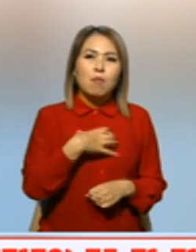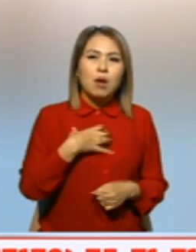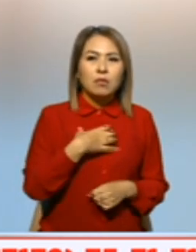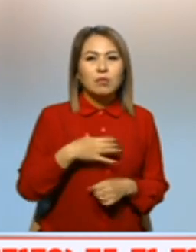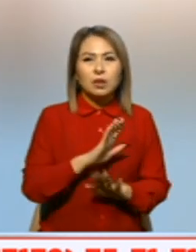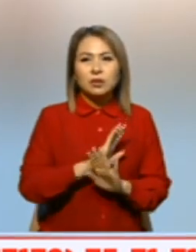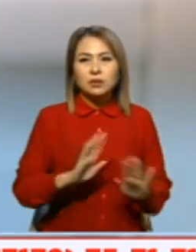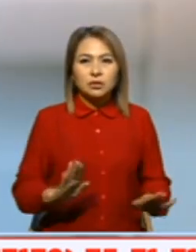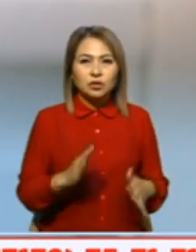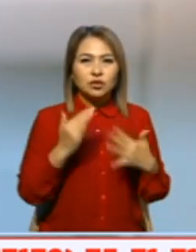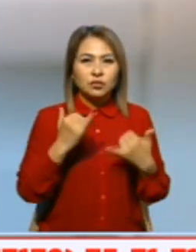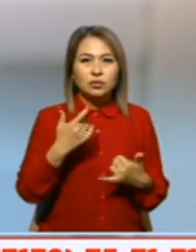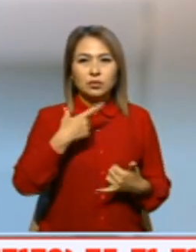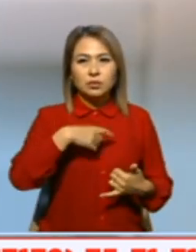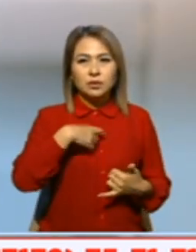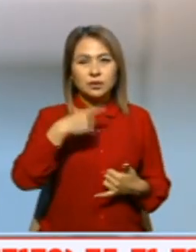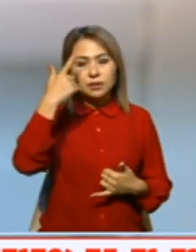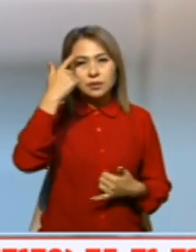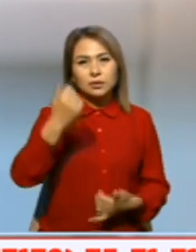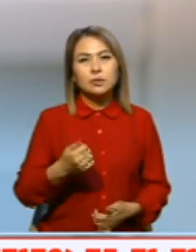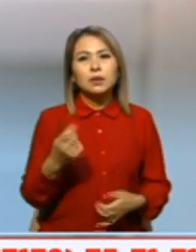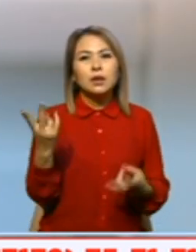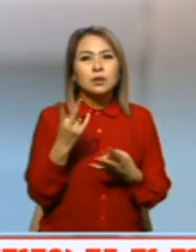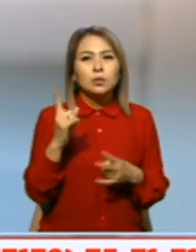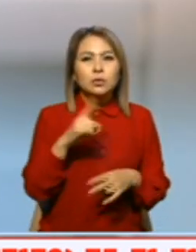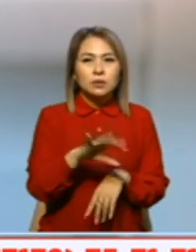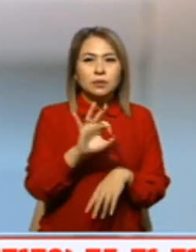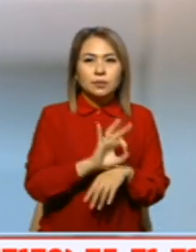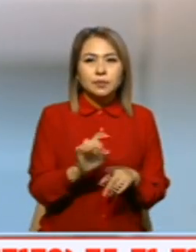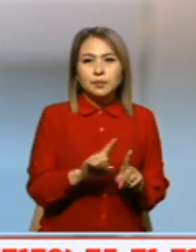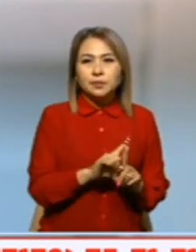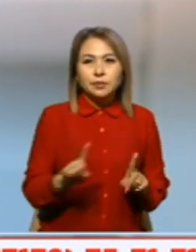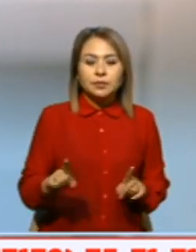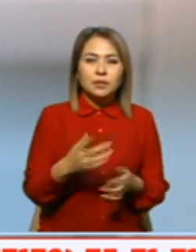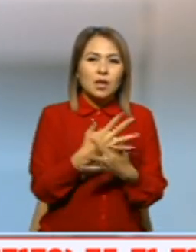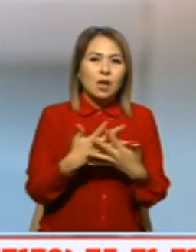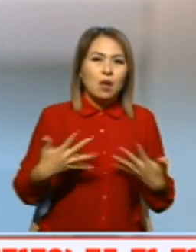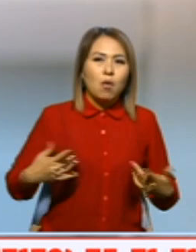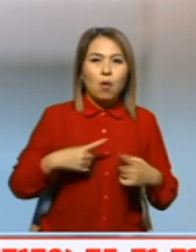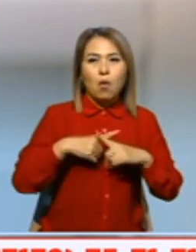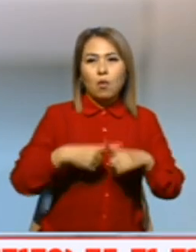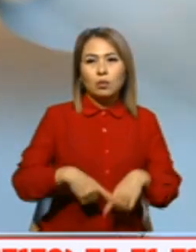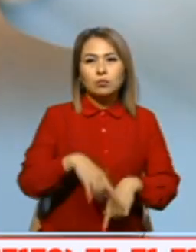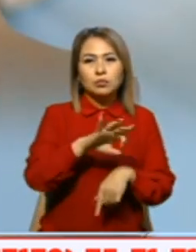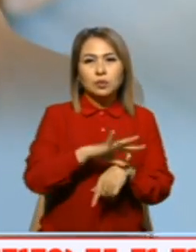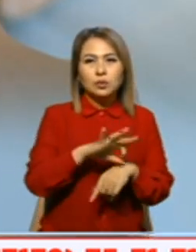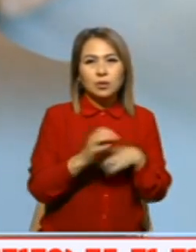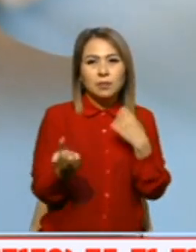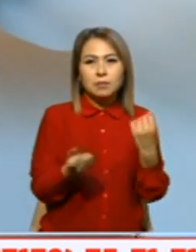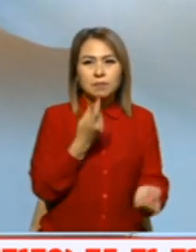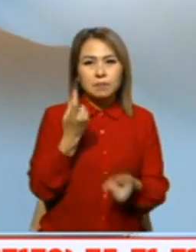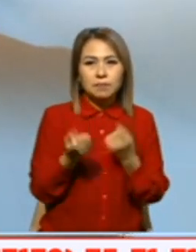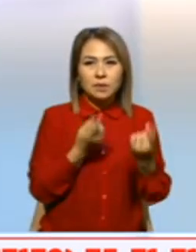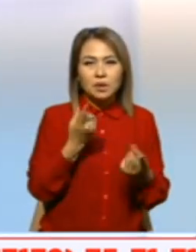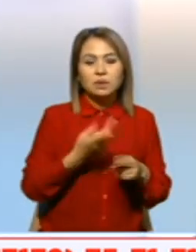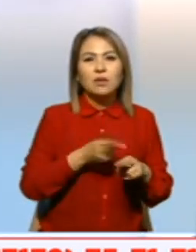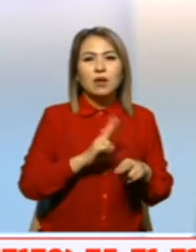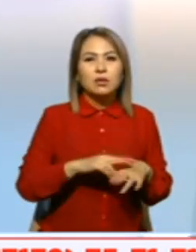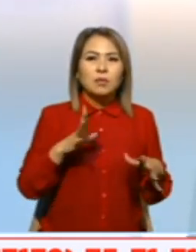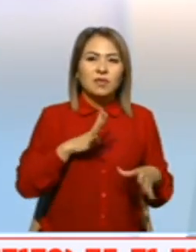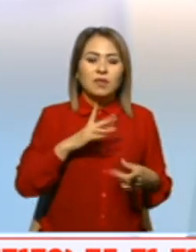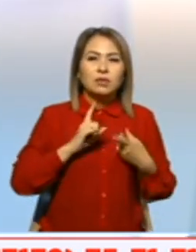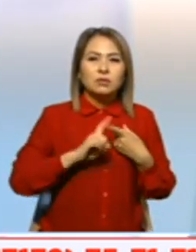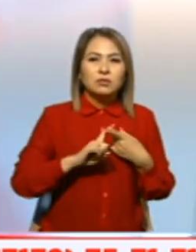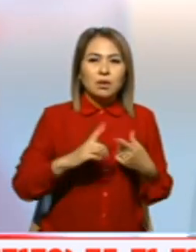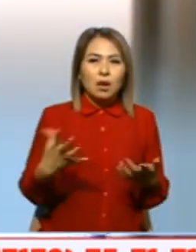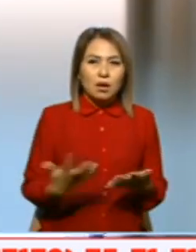тексеру екенін ата-аналар білуі керек. Өйткені дәл осы аралықта балада түрлі созылмалы аурулар анықталып жатады. Немесе жұқпалы аурулар